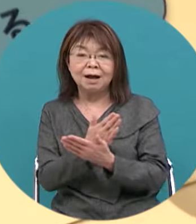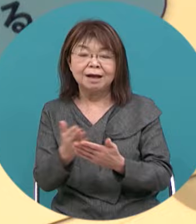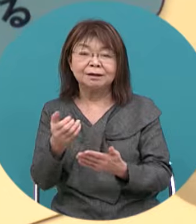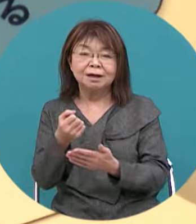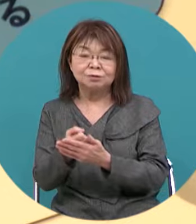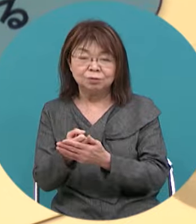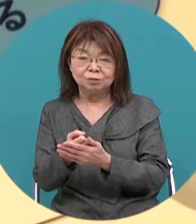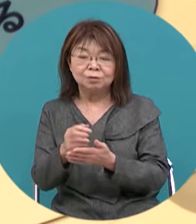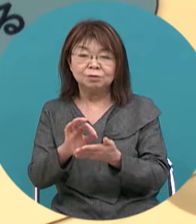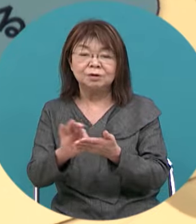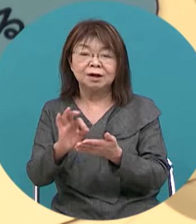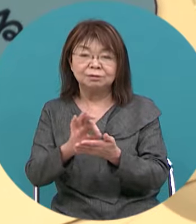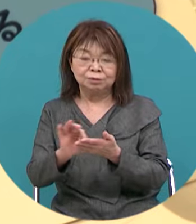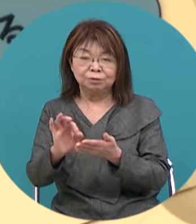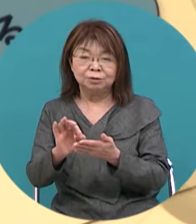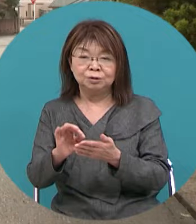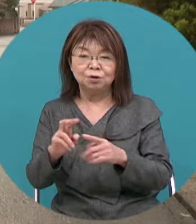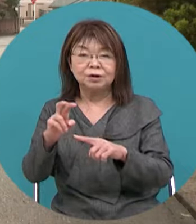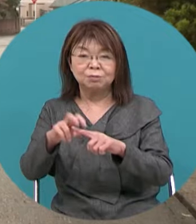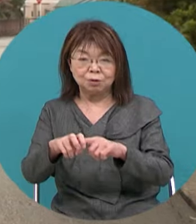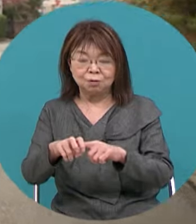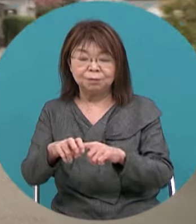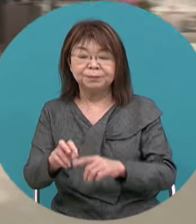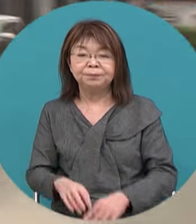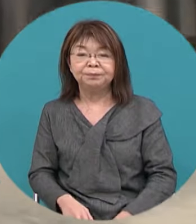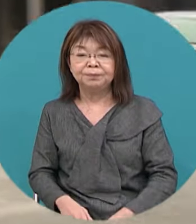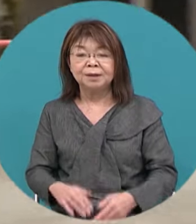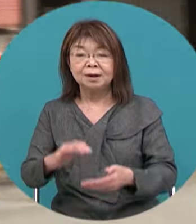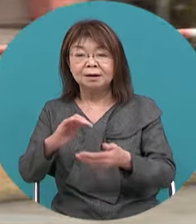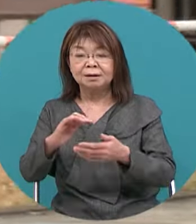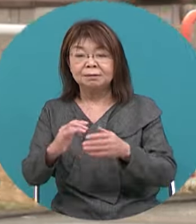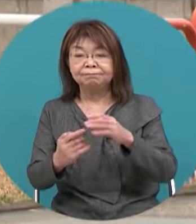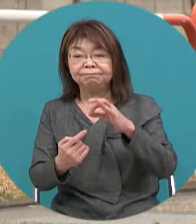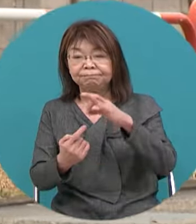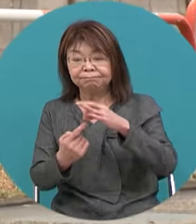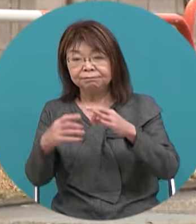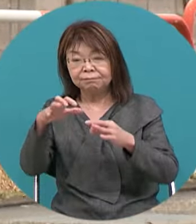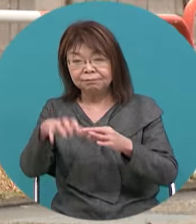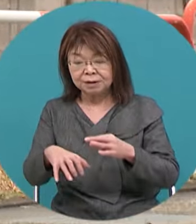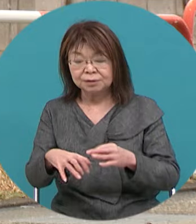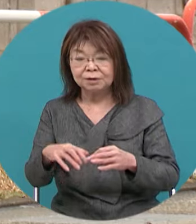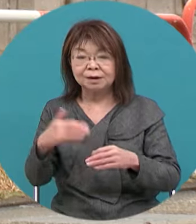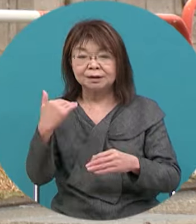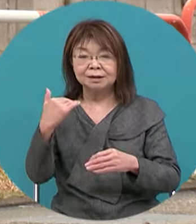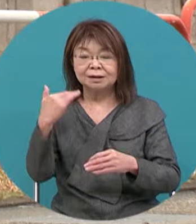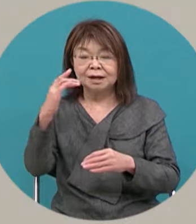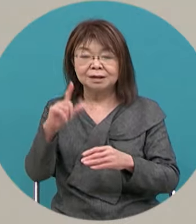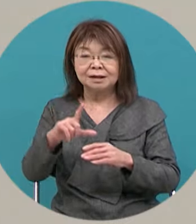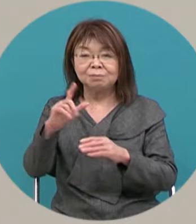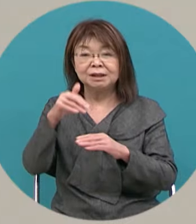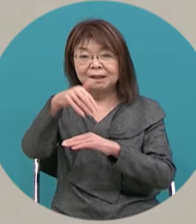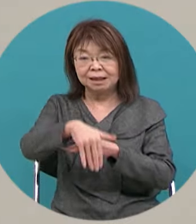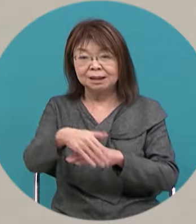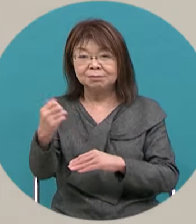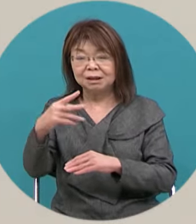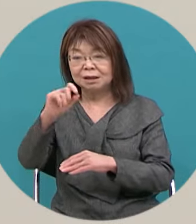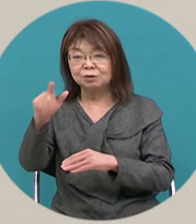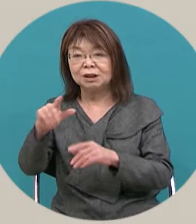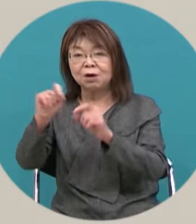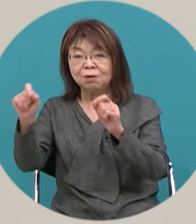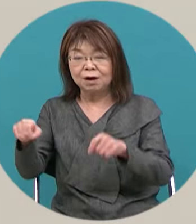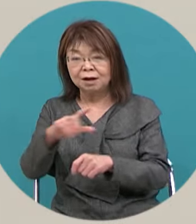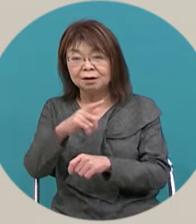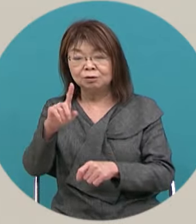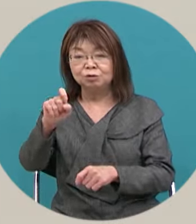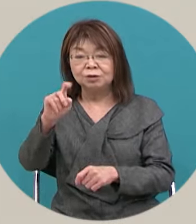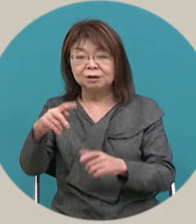した乗り物のこと。停留所を上滝地区や月岡地区に12箇所増やして